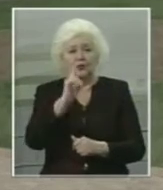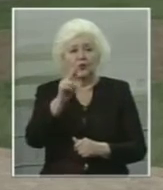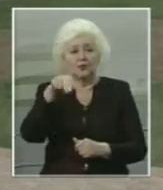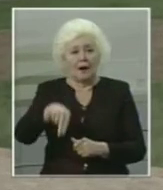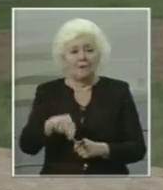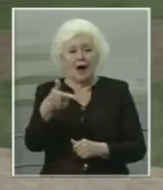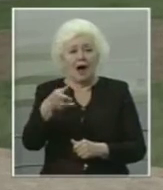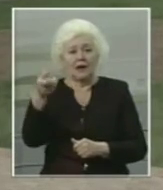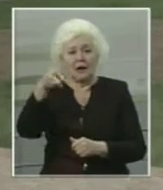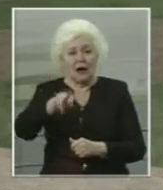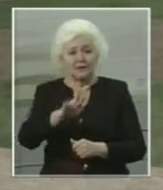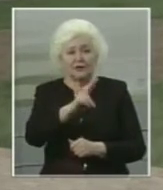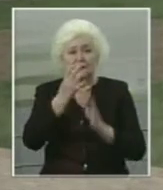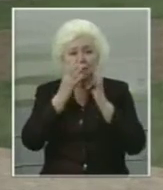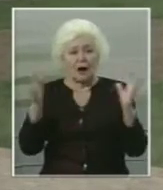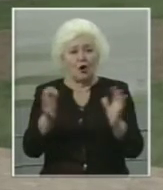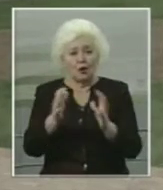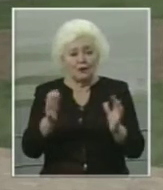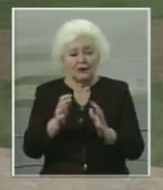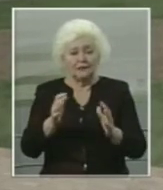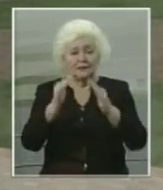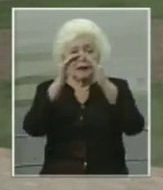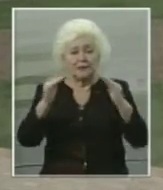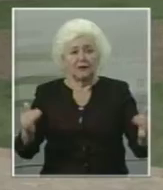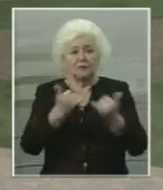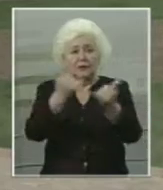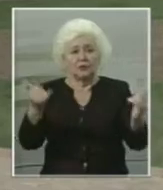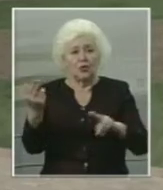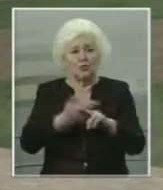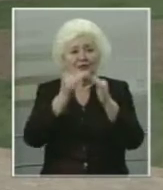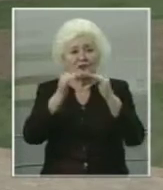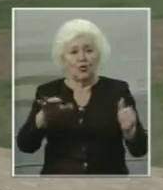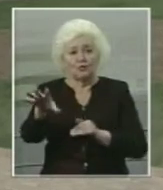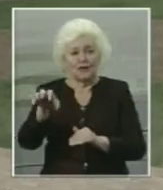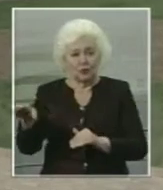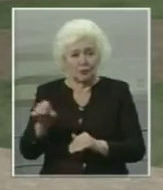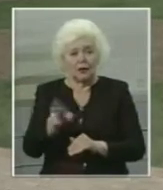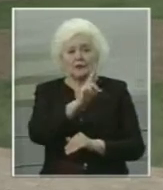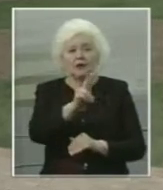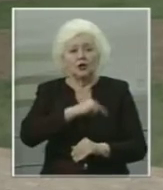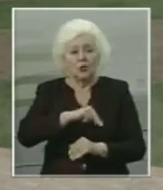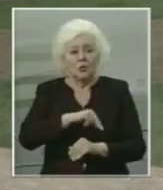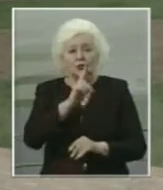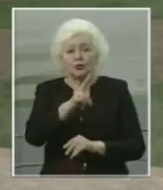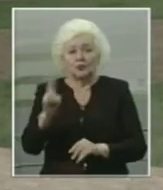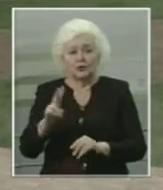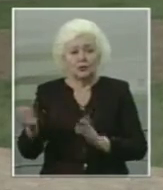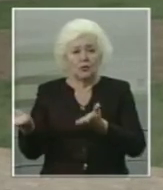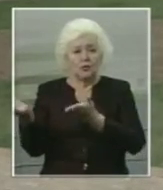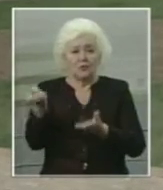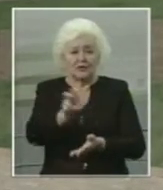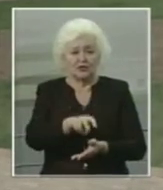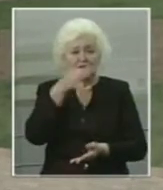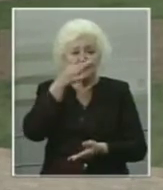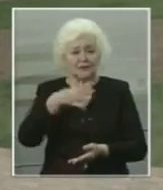підприємства «Гарантія», яке опікується притулком для бездомних тварин, і роботою якого і прийшли висловити сьогодні